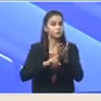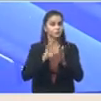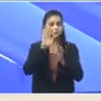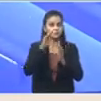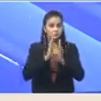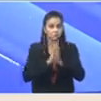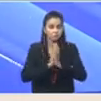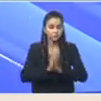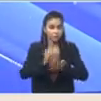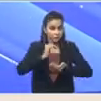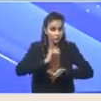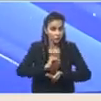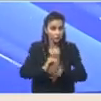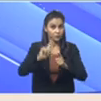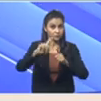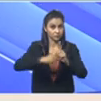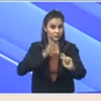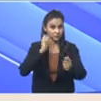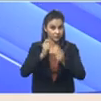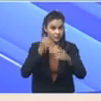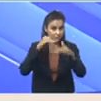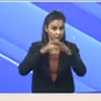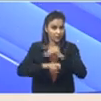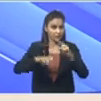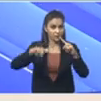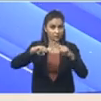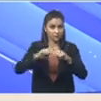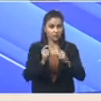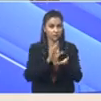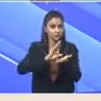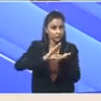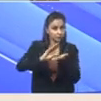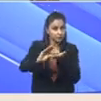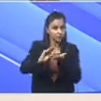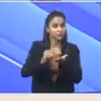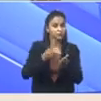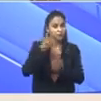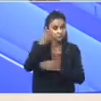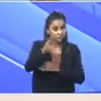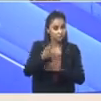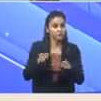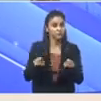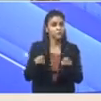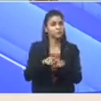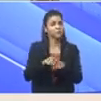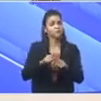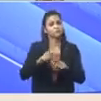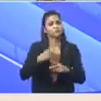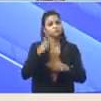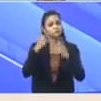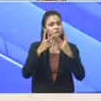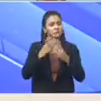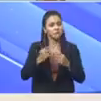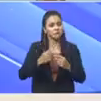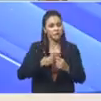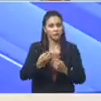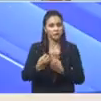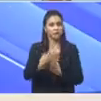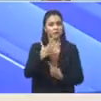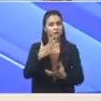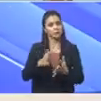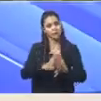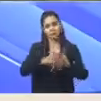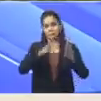जन्मस्थली झारखंड के उलिहातू गांव गया था। इस यात्रा का मुझ पर बहुत बड़ा प्रभाव